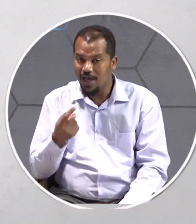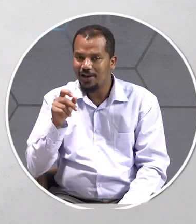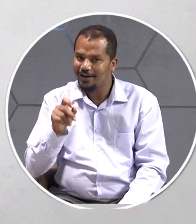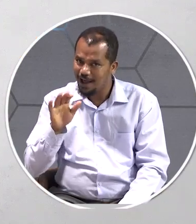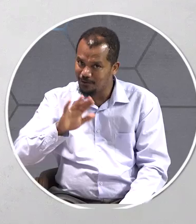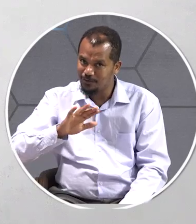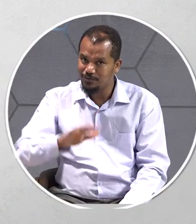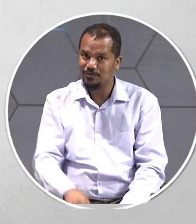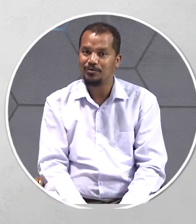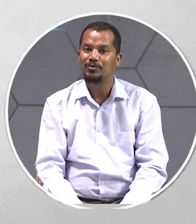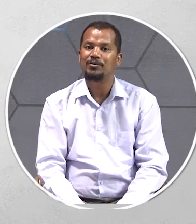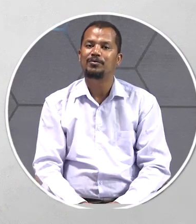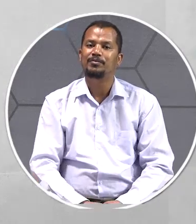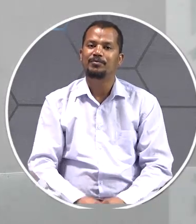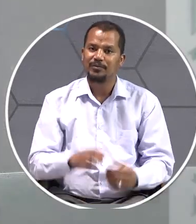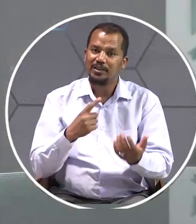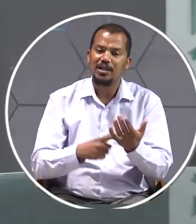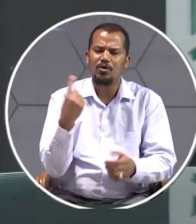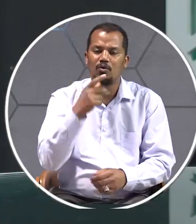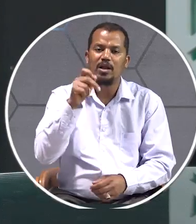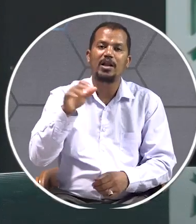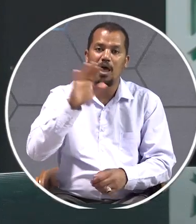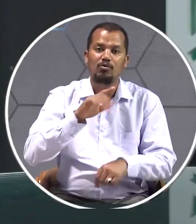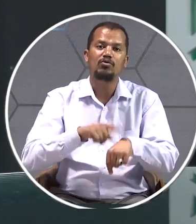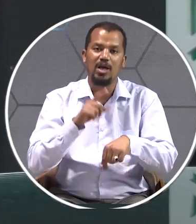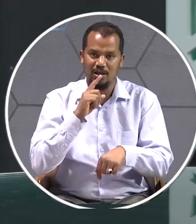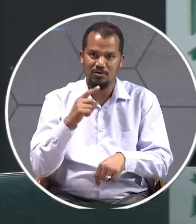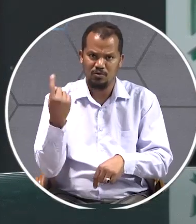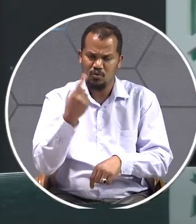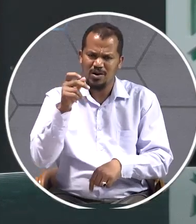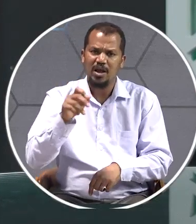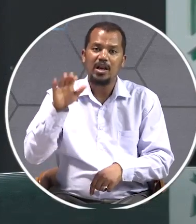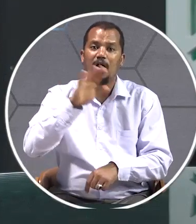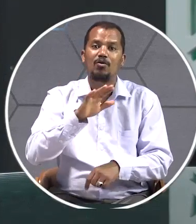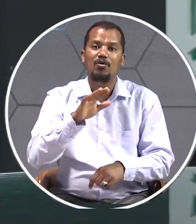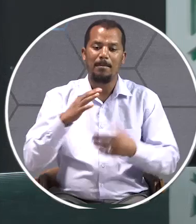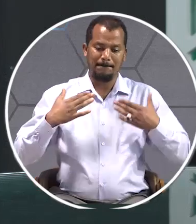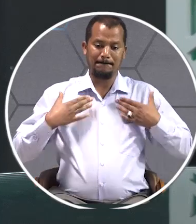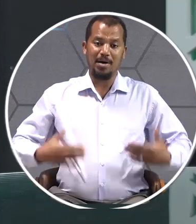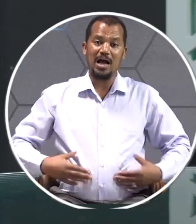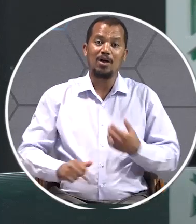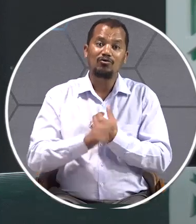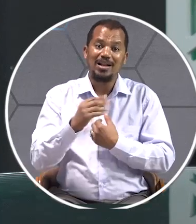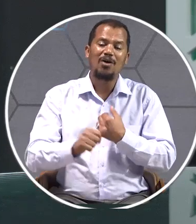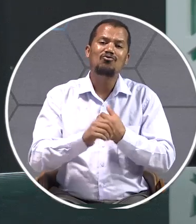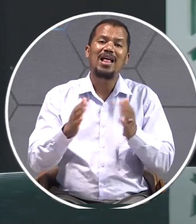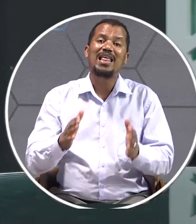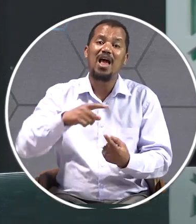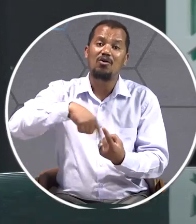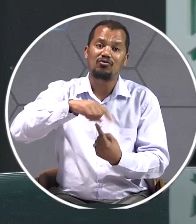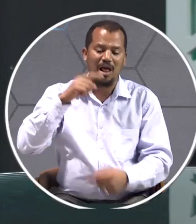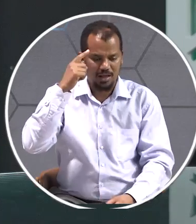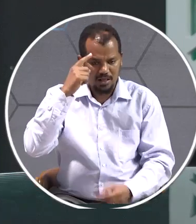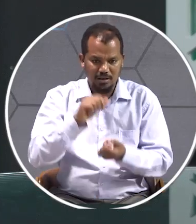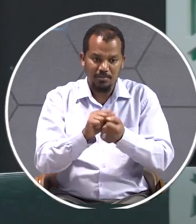ዳጉ ሁሌ ዳጉ ይህ የሁሌ ዳጉ ሰዓት ነው። ሁሌ ዳጓችን በአካል ጉዳትና ጉዳተኝነት